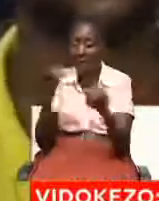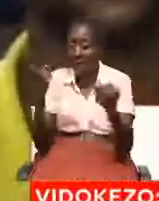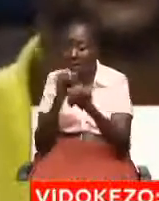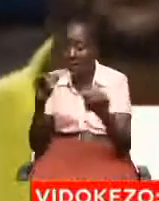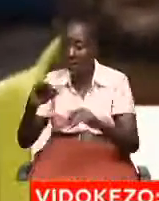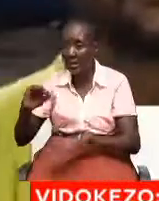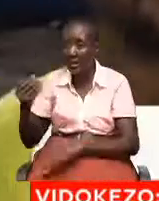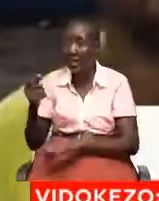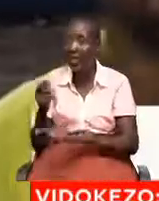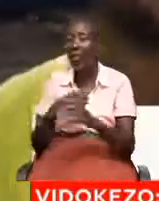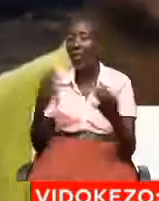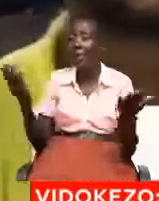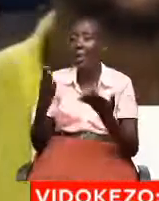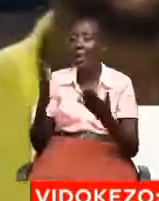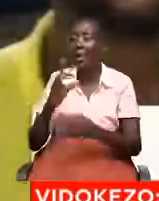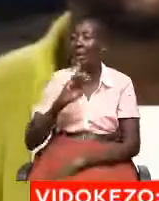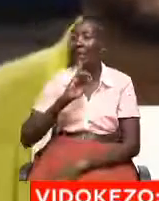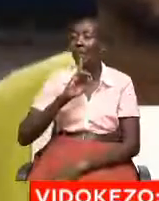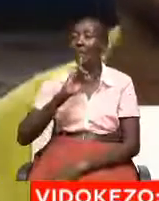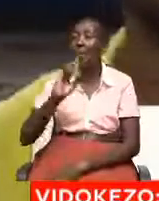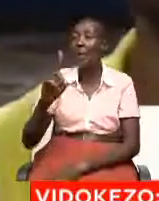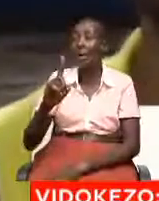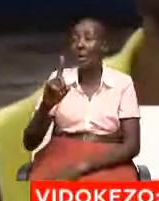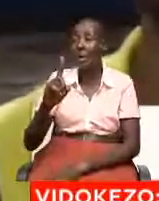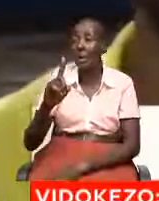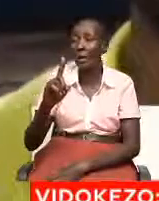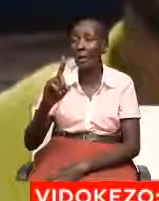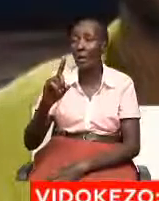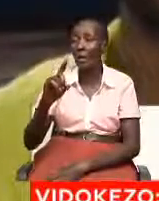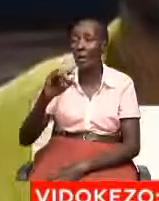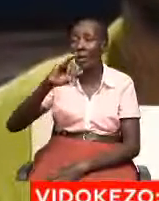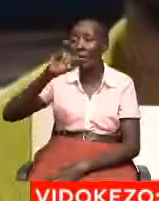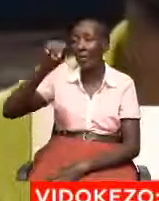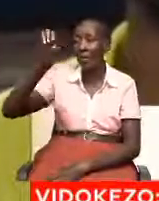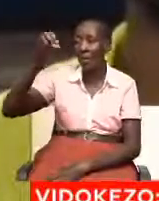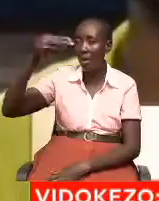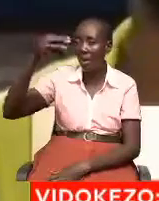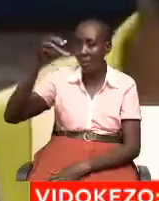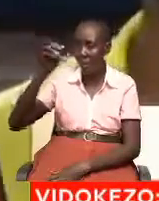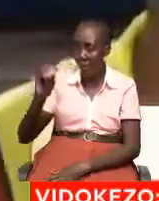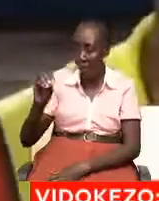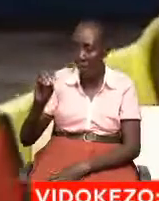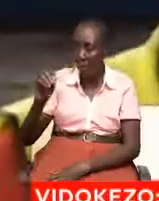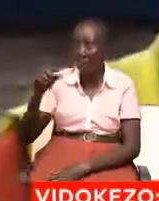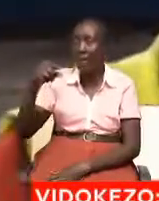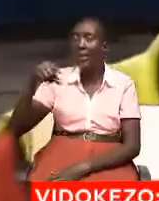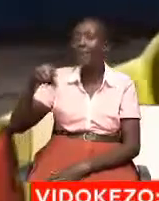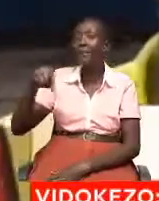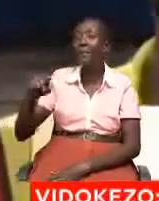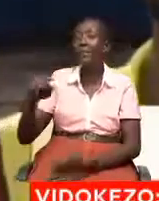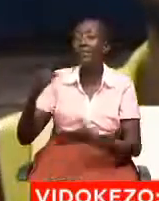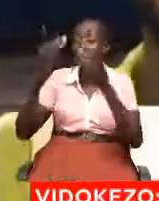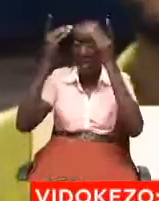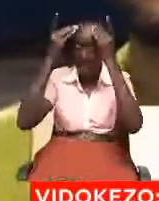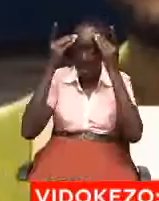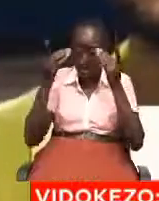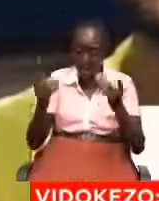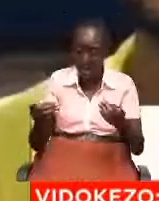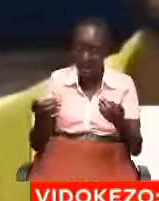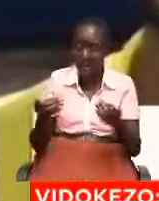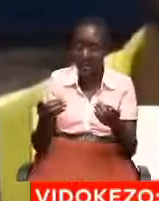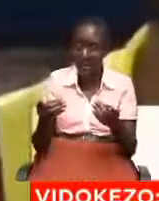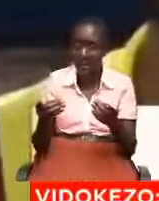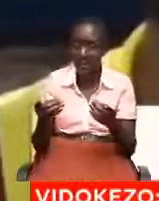is from the order of his excellence Ali Hassan Joho. Is the one who has initiated this exercise,